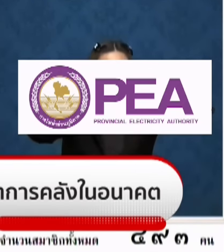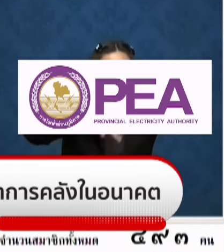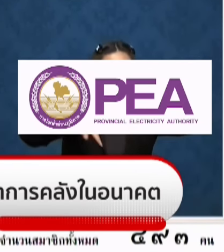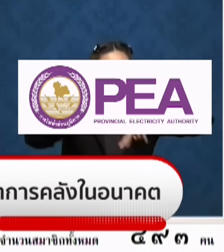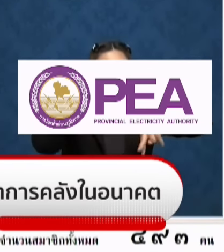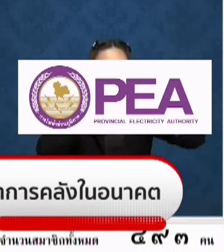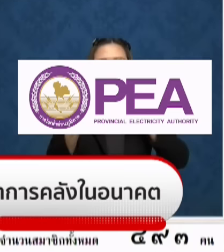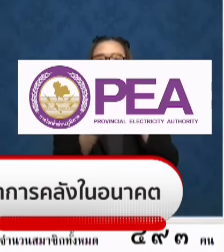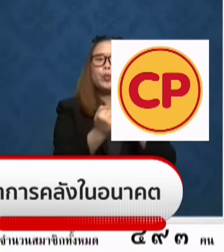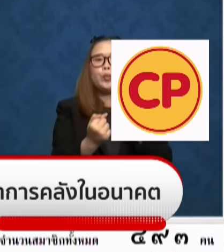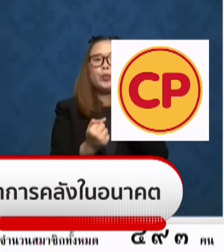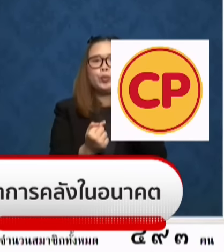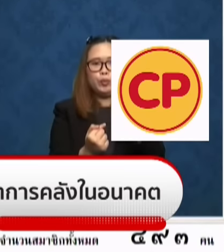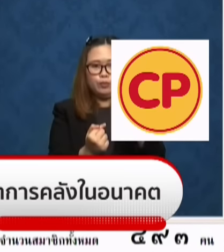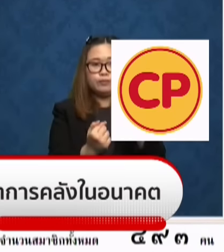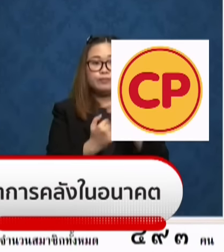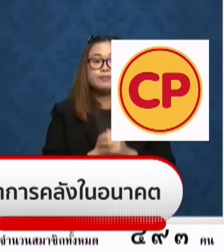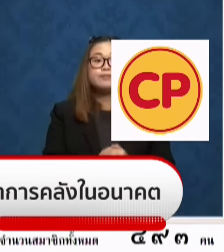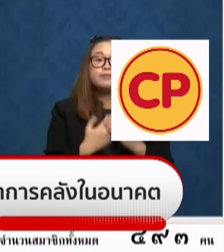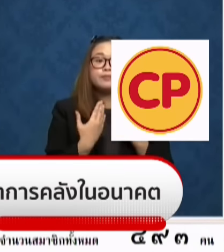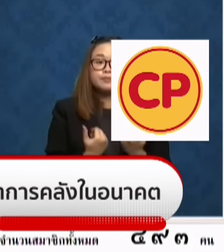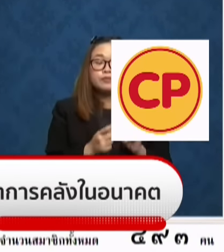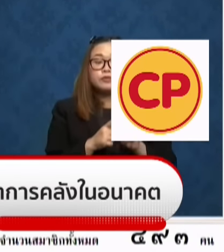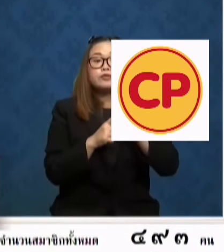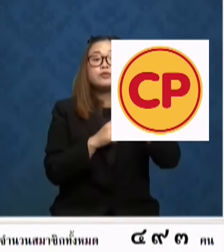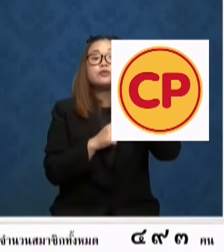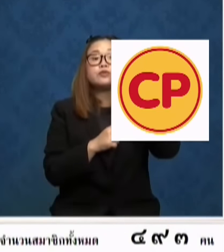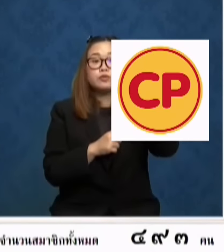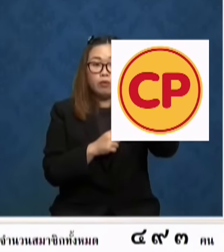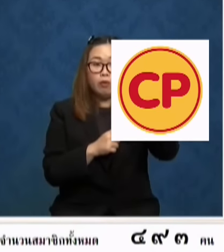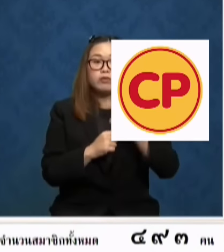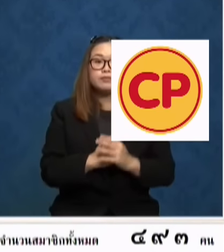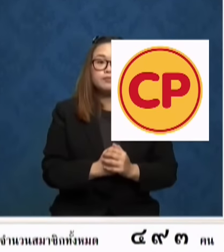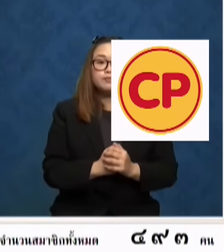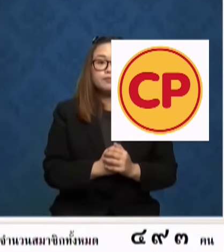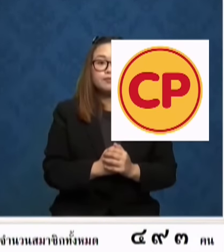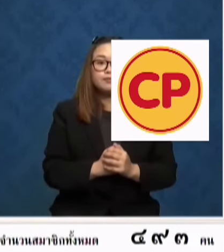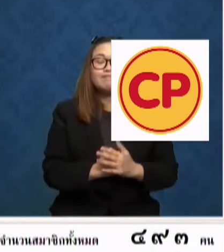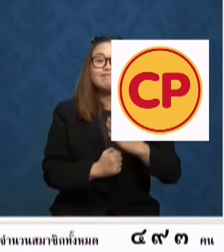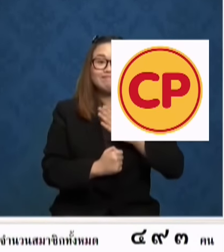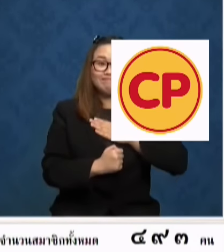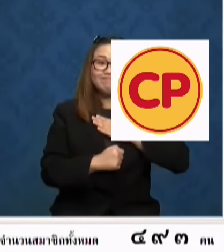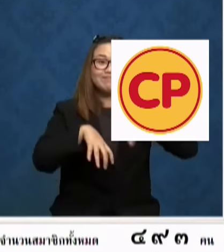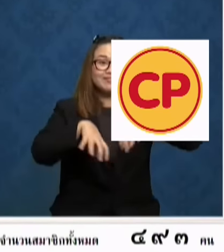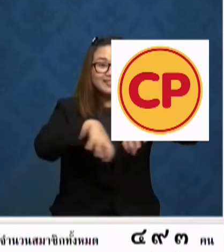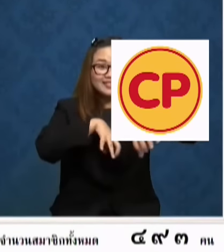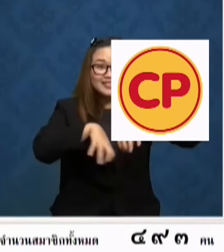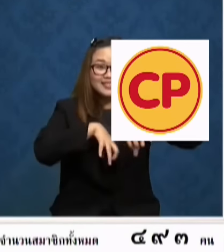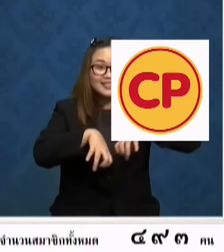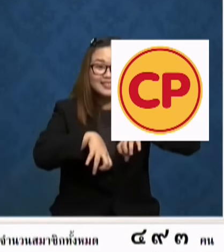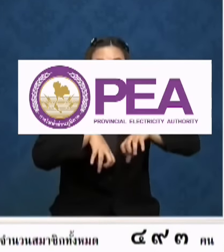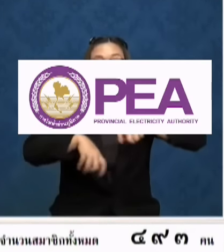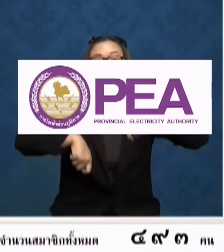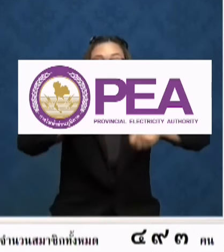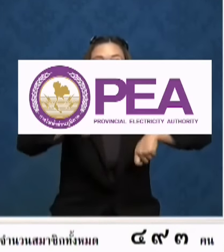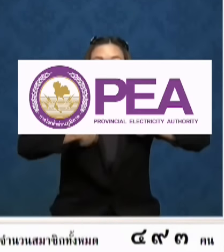2. นับจากนี้ไปหมายความว่าตั้งแต่การจัดทำงบประมาณรายจ่าย